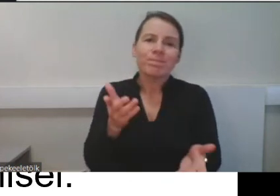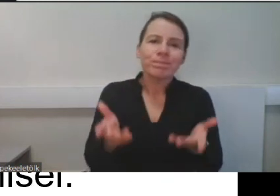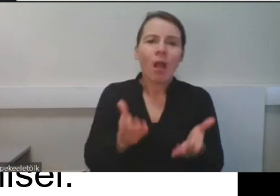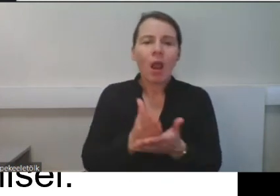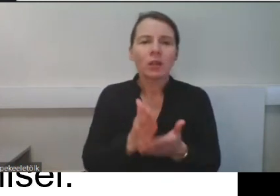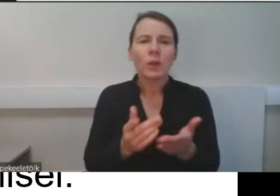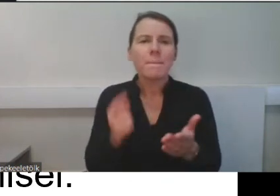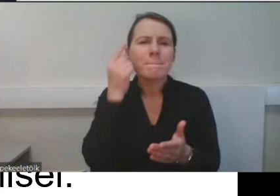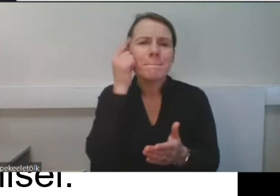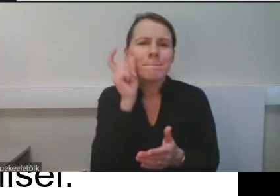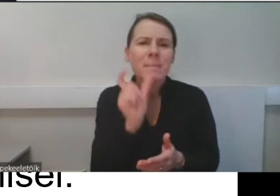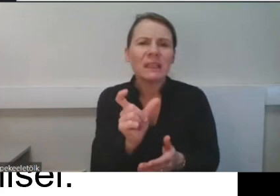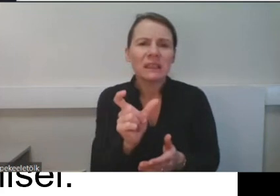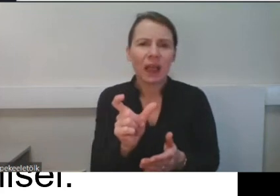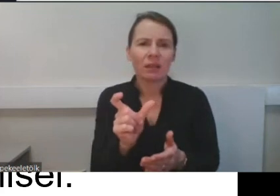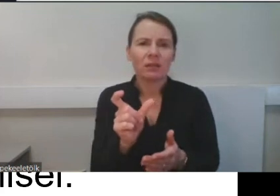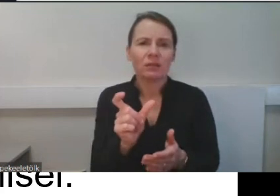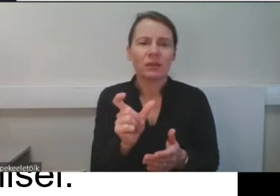nagu prognoosi